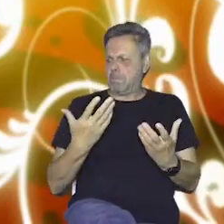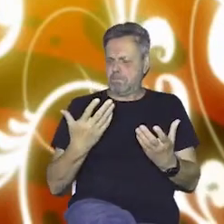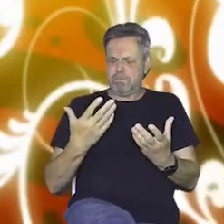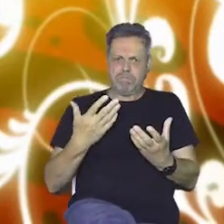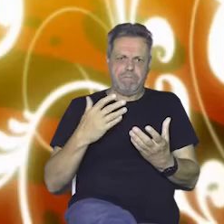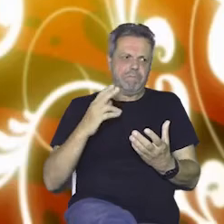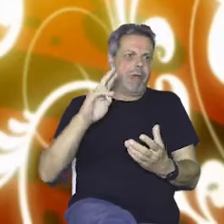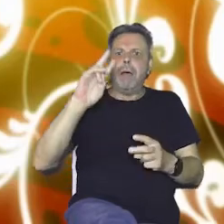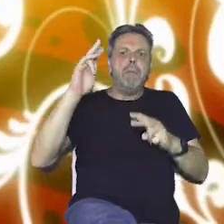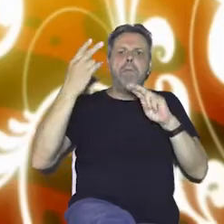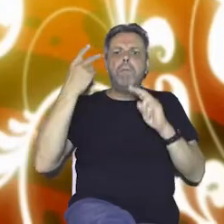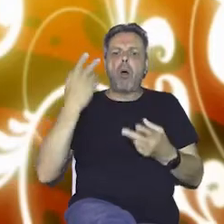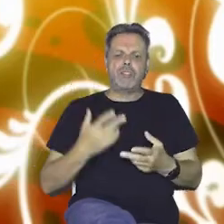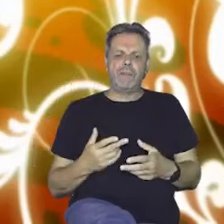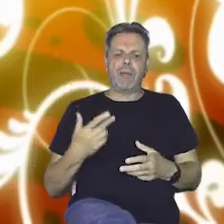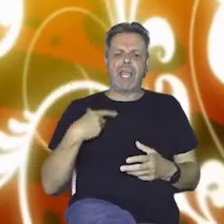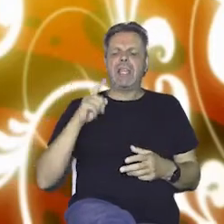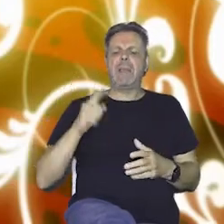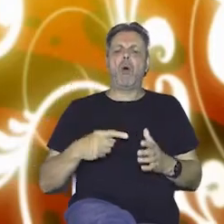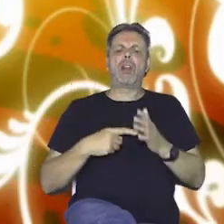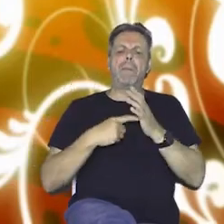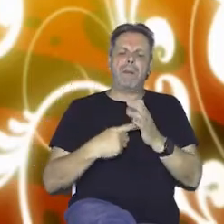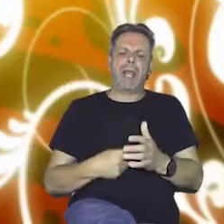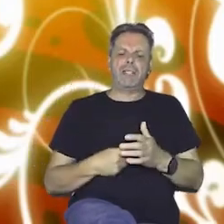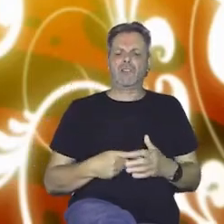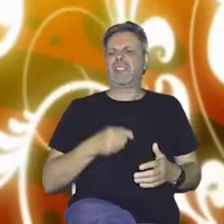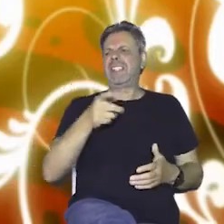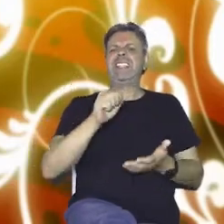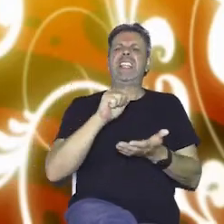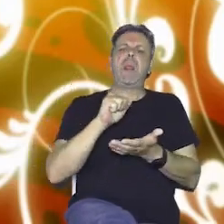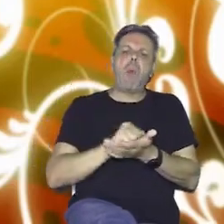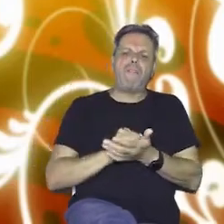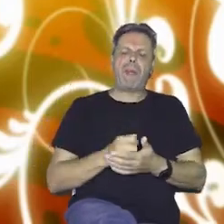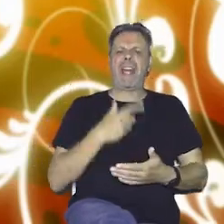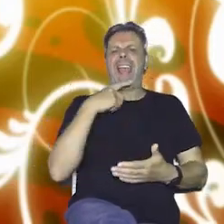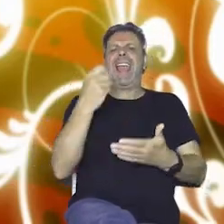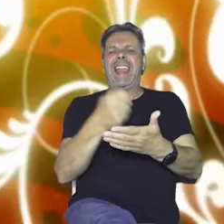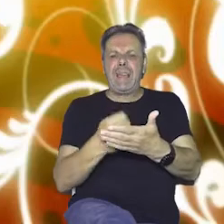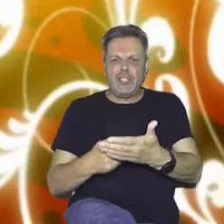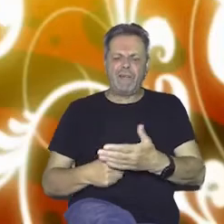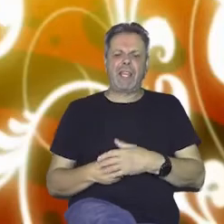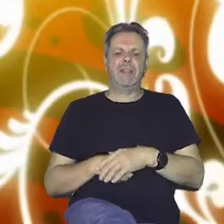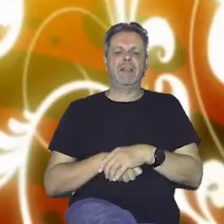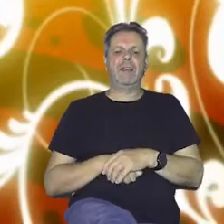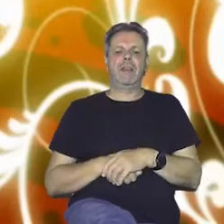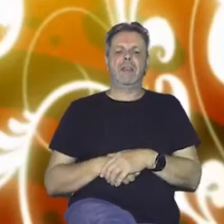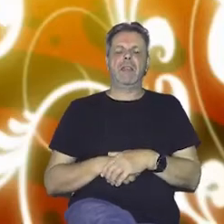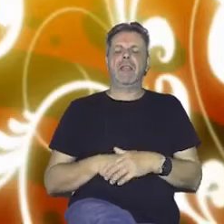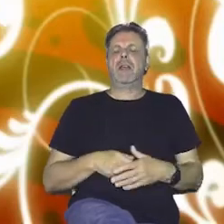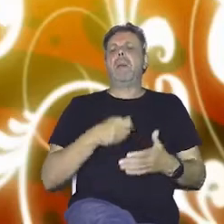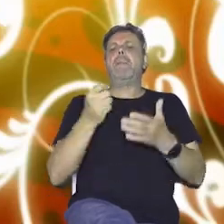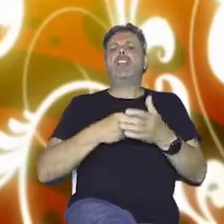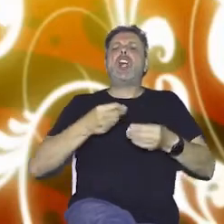ti, moram ti predstaviti, ti si i novinar, i književnik, i poeziju